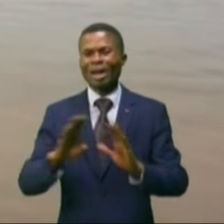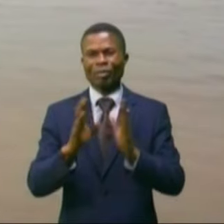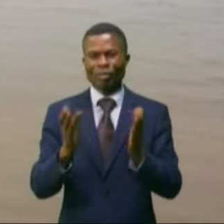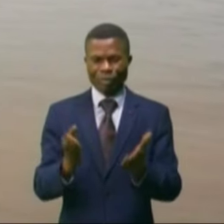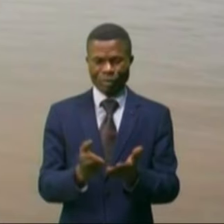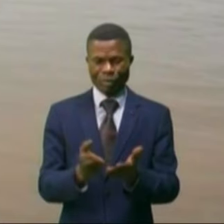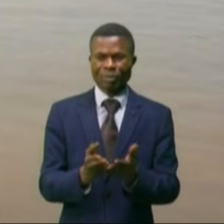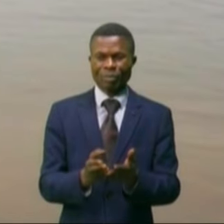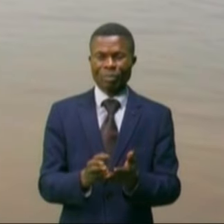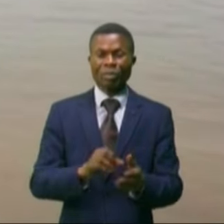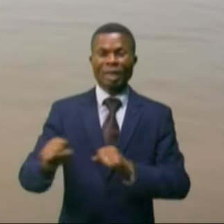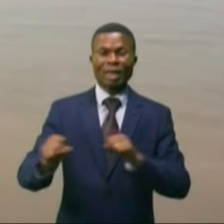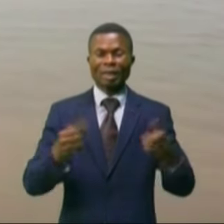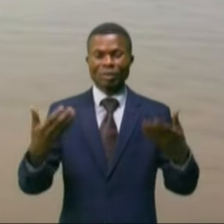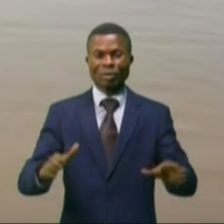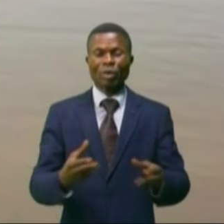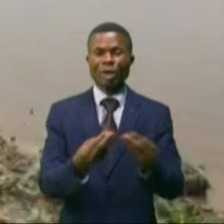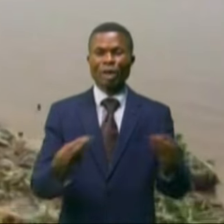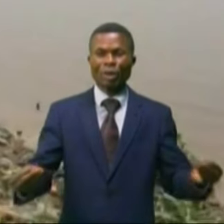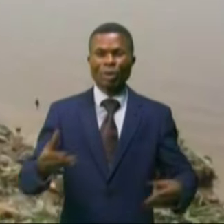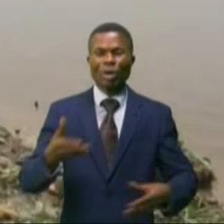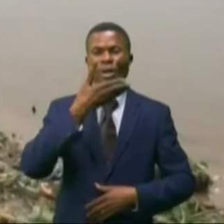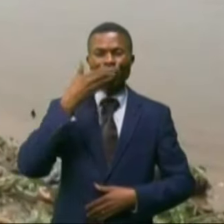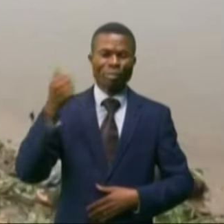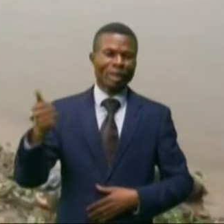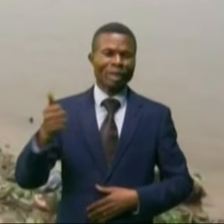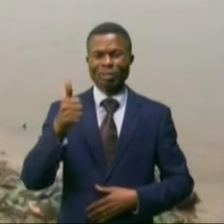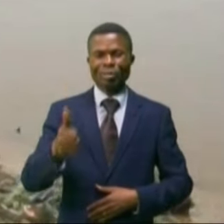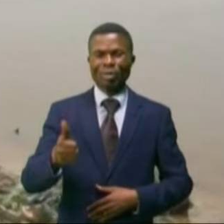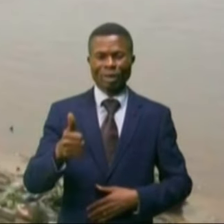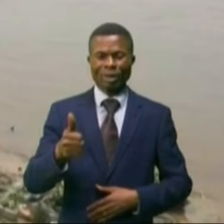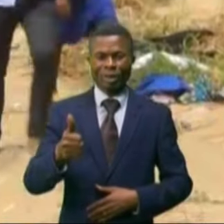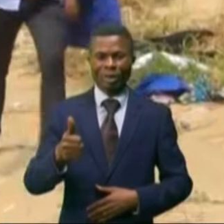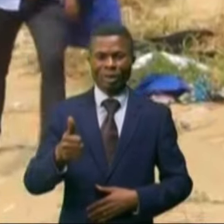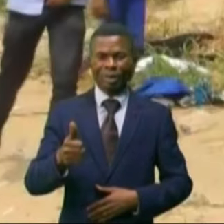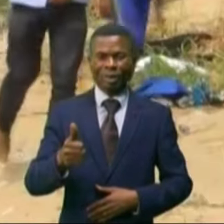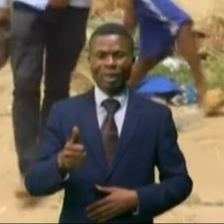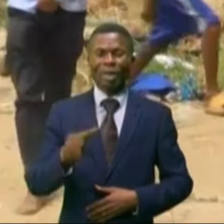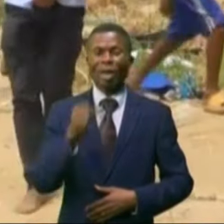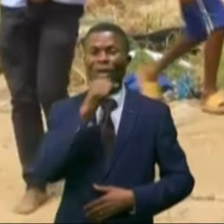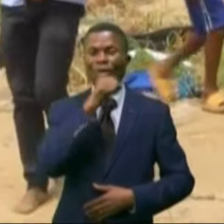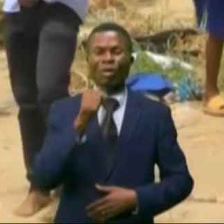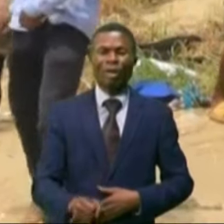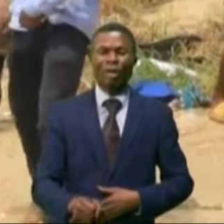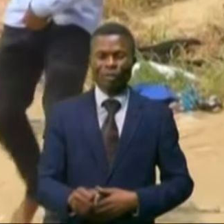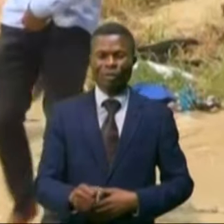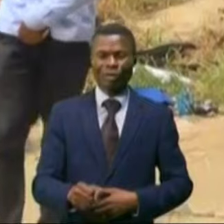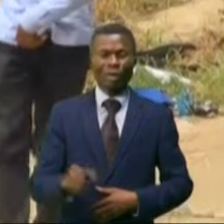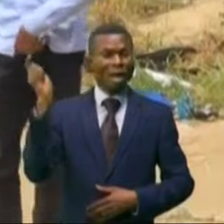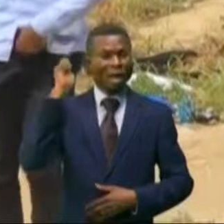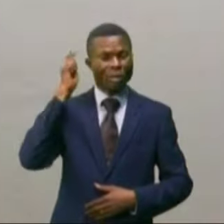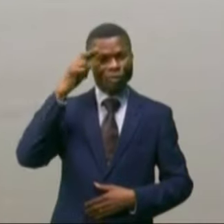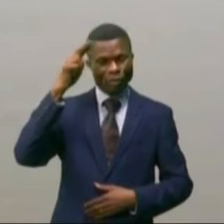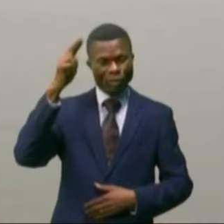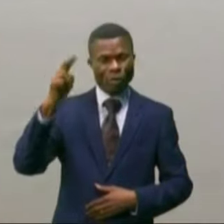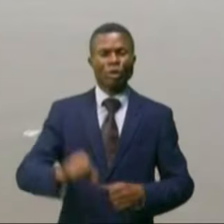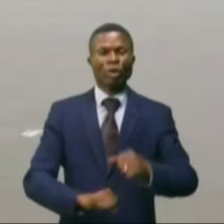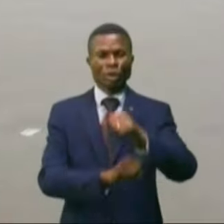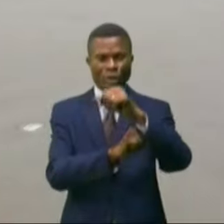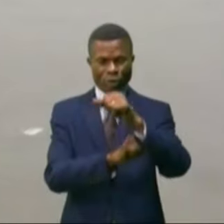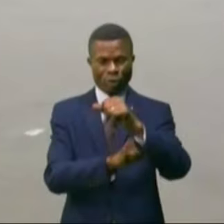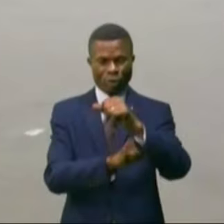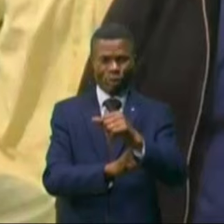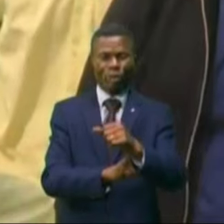les tests, les résultats se sont avérés concluants et les vice-doyens invitent les pouvoirs publics à soutenir les